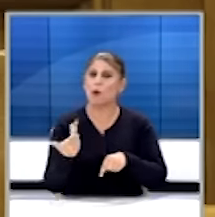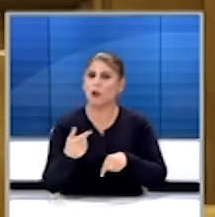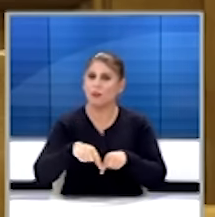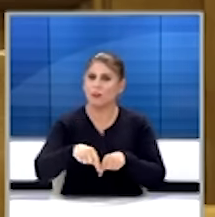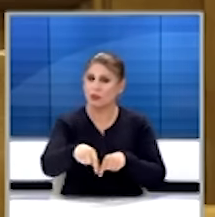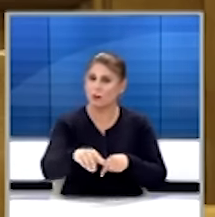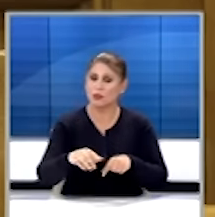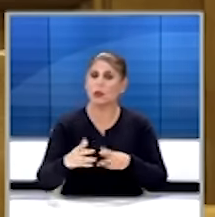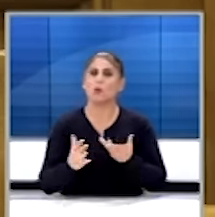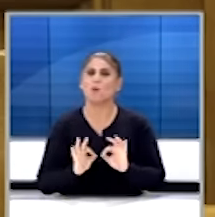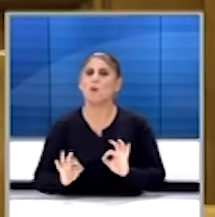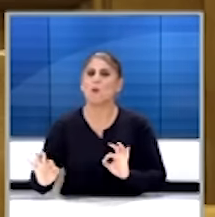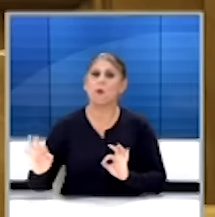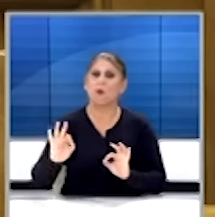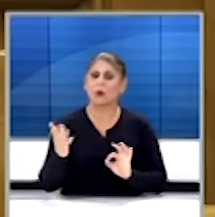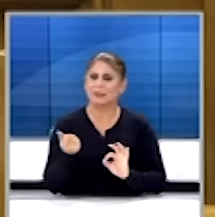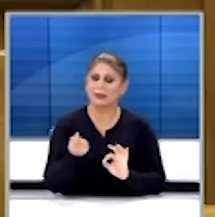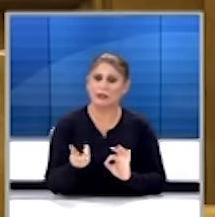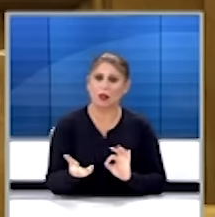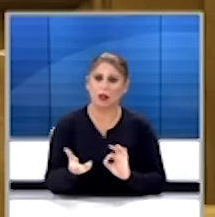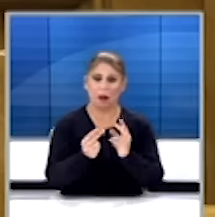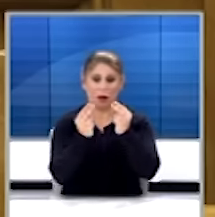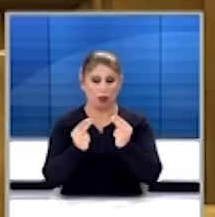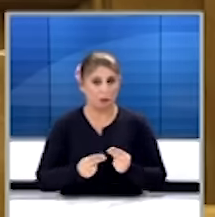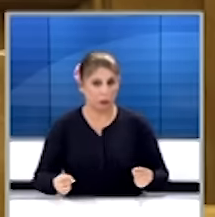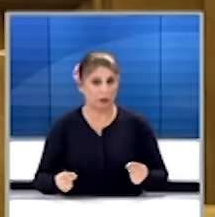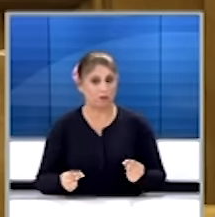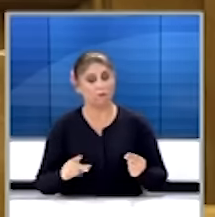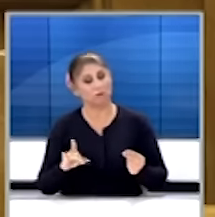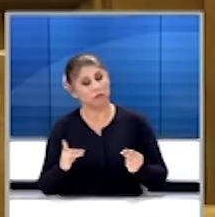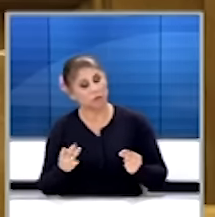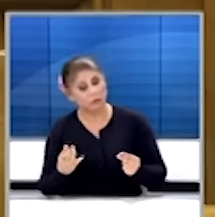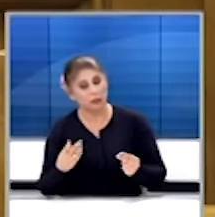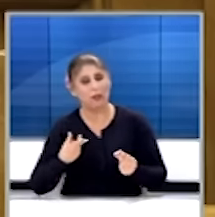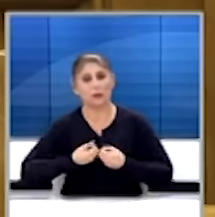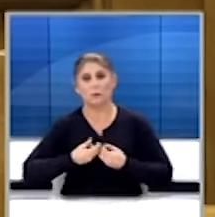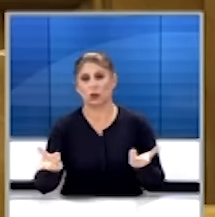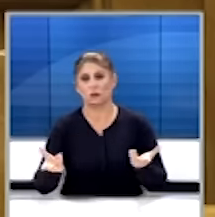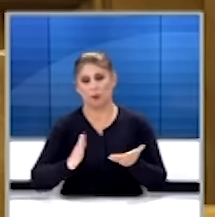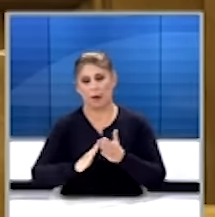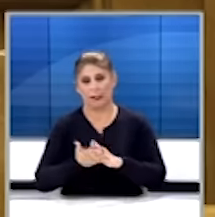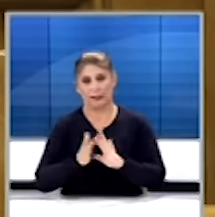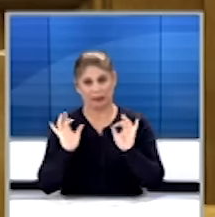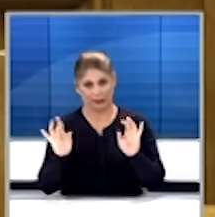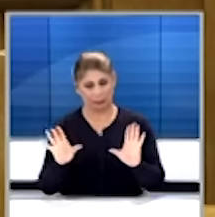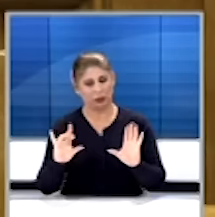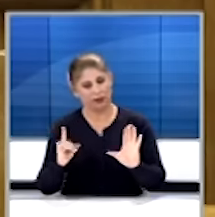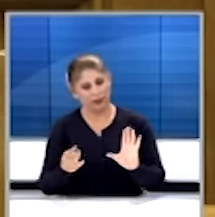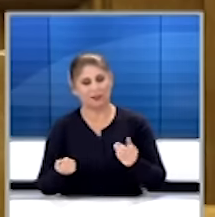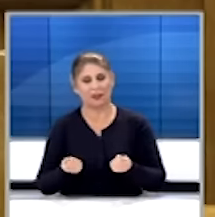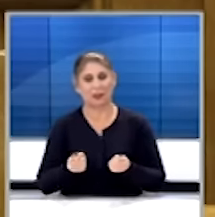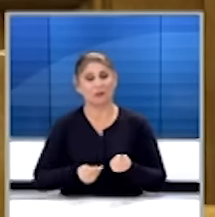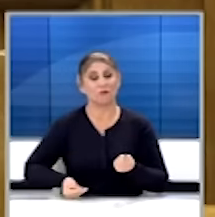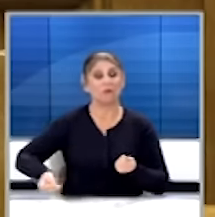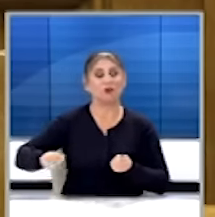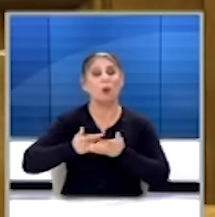πού, σε ποια ποσότητα, με αποτέλεσμα είτε να μην προσφέρουν πρακτικά τίποτα, είτε να κάνουν και μεγαλύτερη